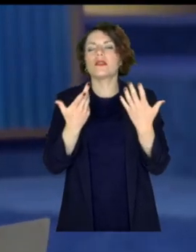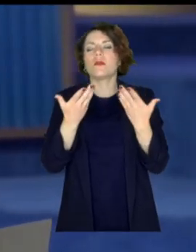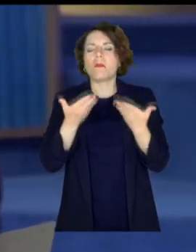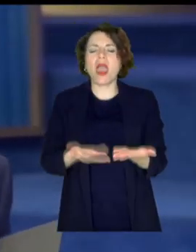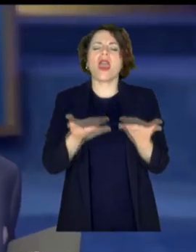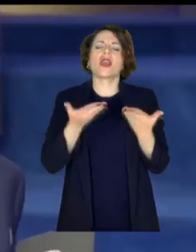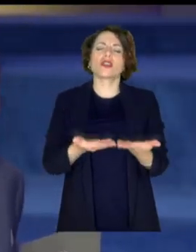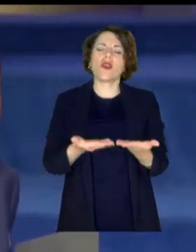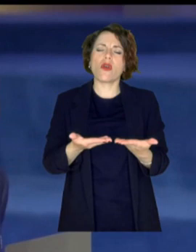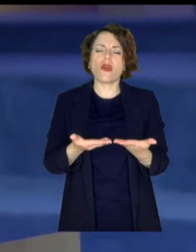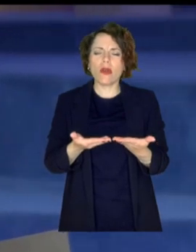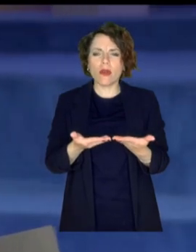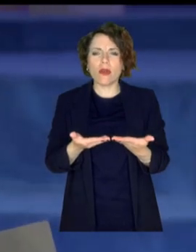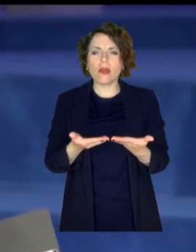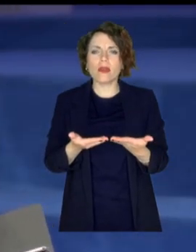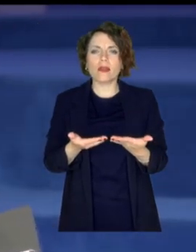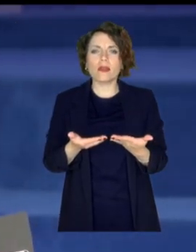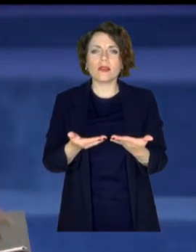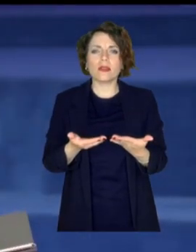abbattute,